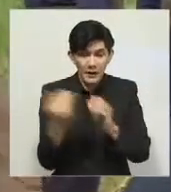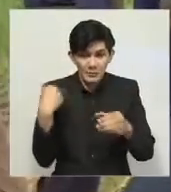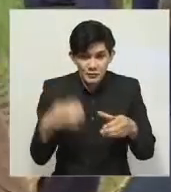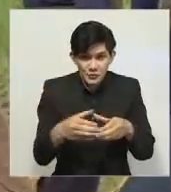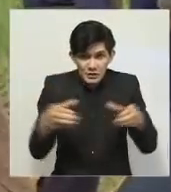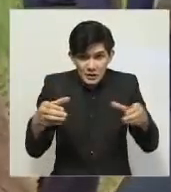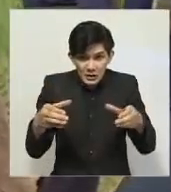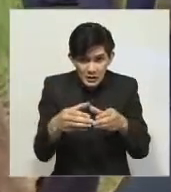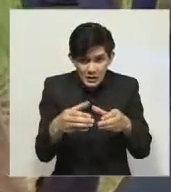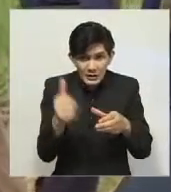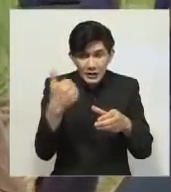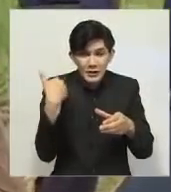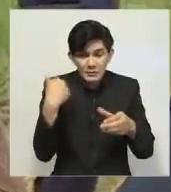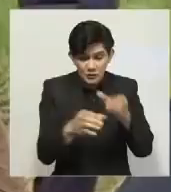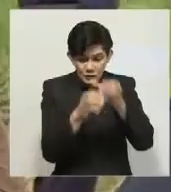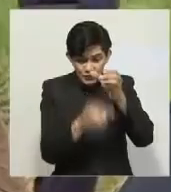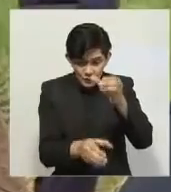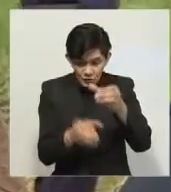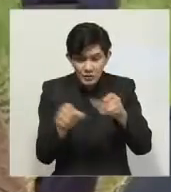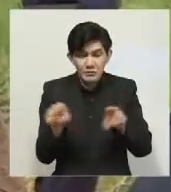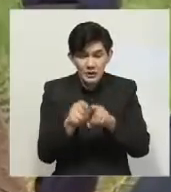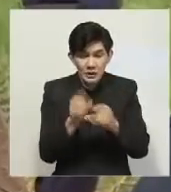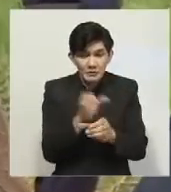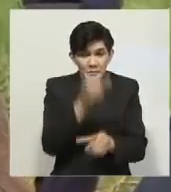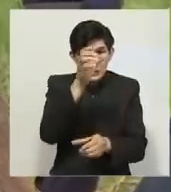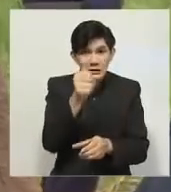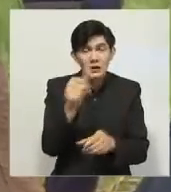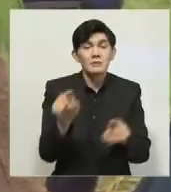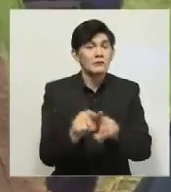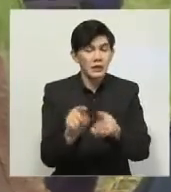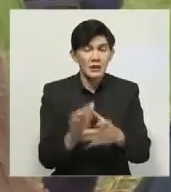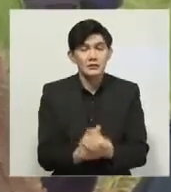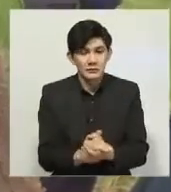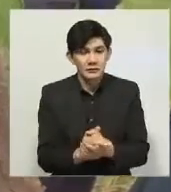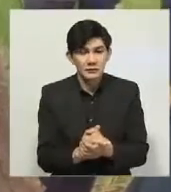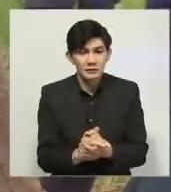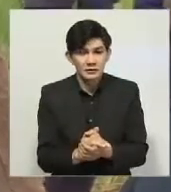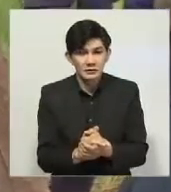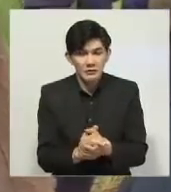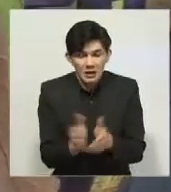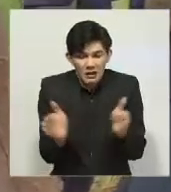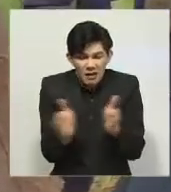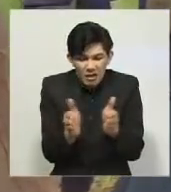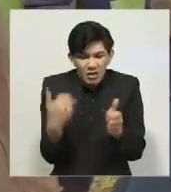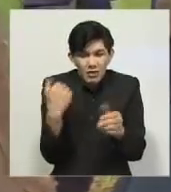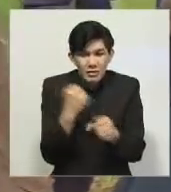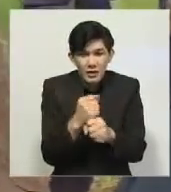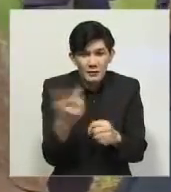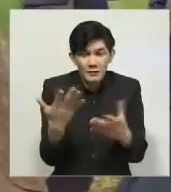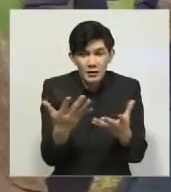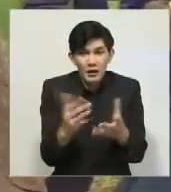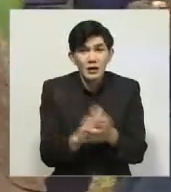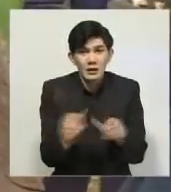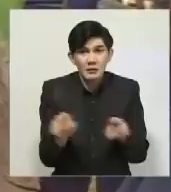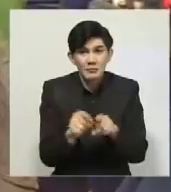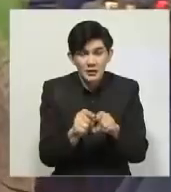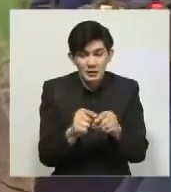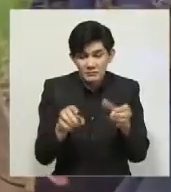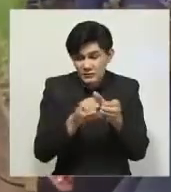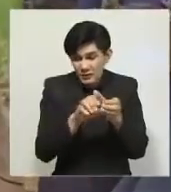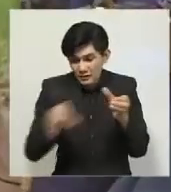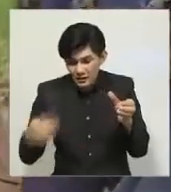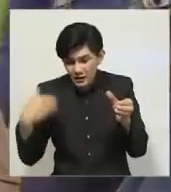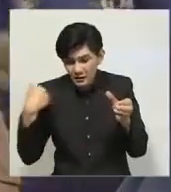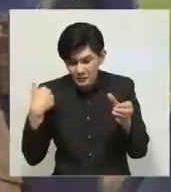ได้หรือว่าแคบก็ได้หรือจะให้ยืดไปด้านหน้าก็ได้นี่ครับหรือว่าในเกณในคือที่ที่มันแคบเราสามารถที่จะถอดขาออกหนึ่งขาเพื่อท